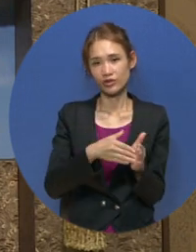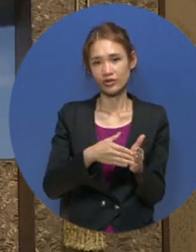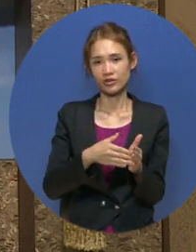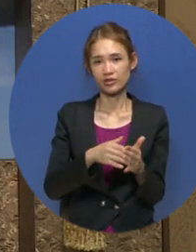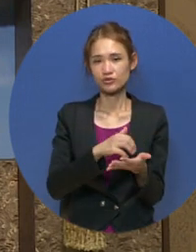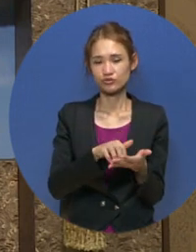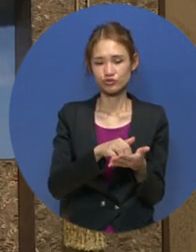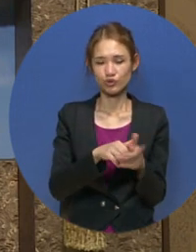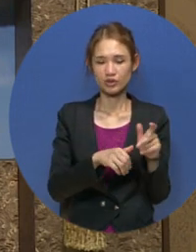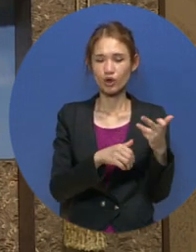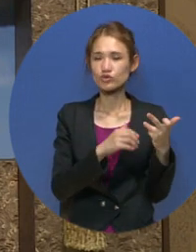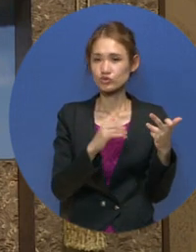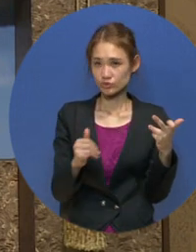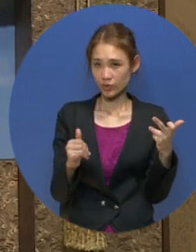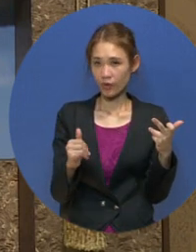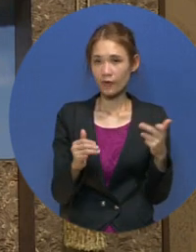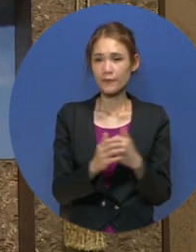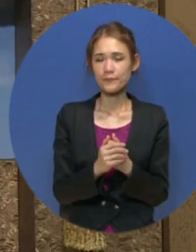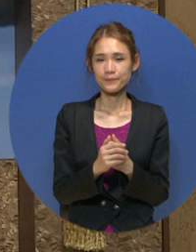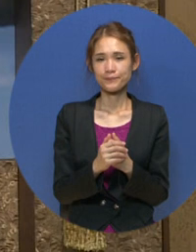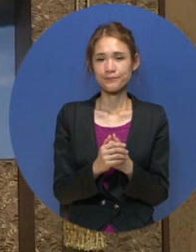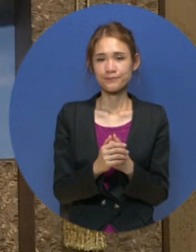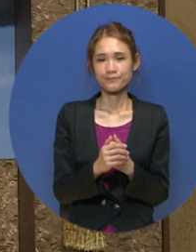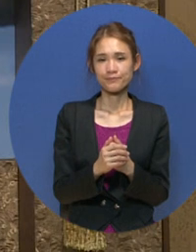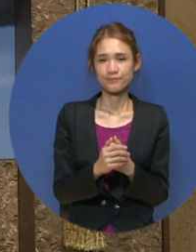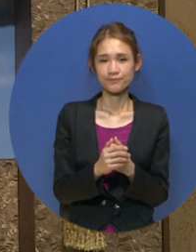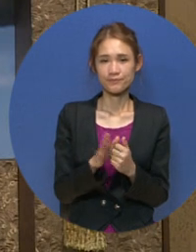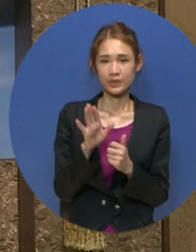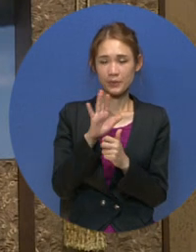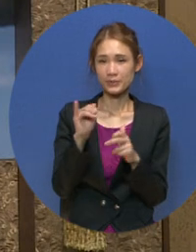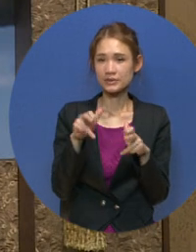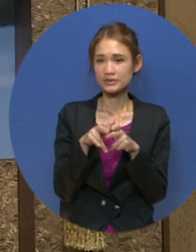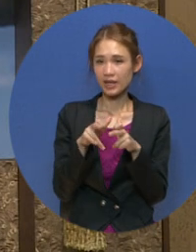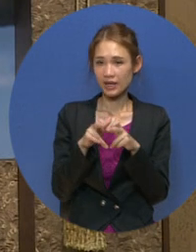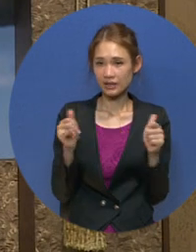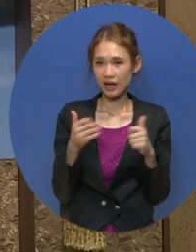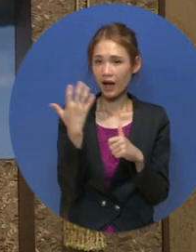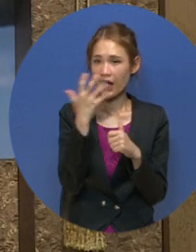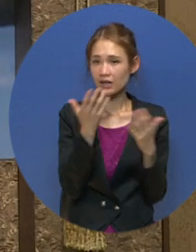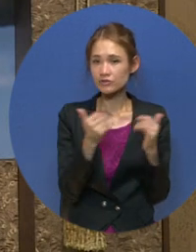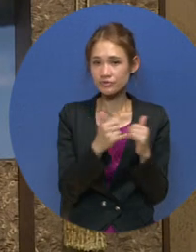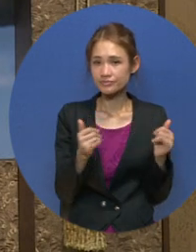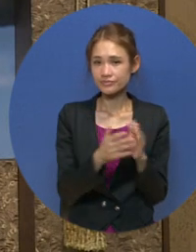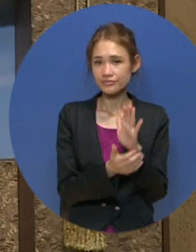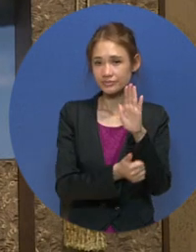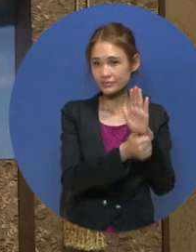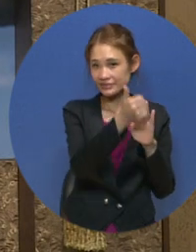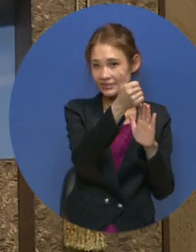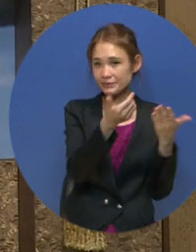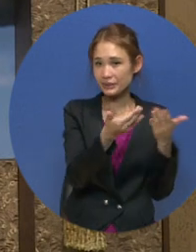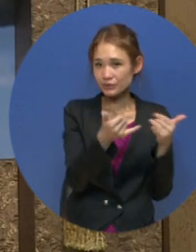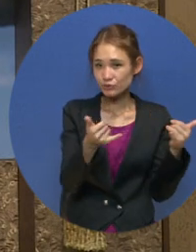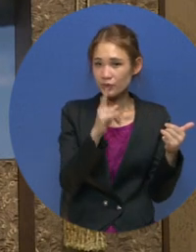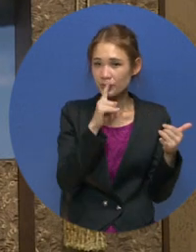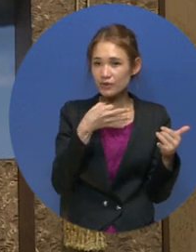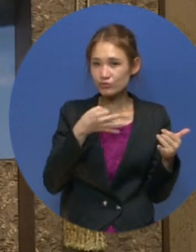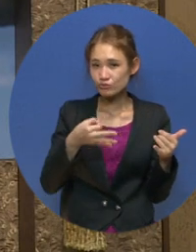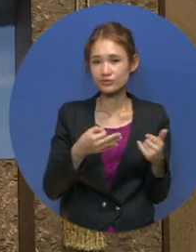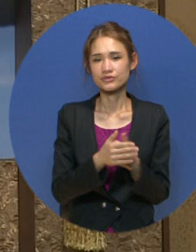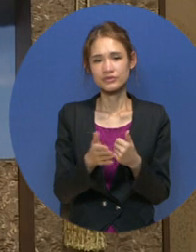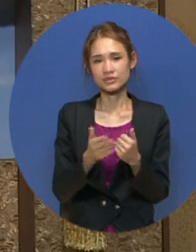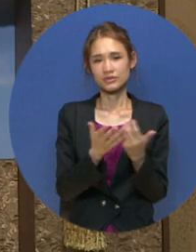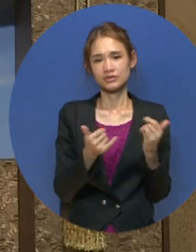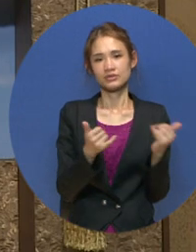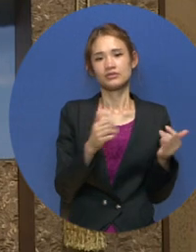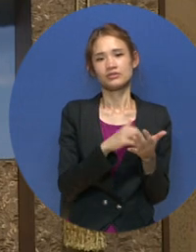12분 정도 되시고요. 정규직으로요. 네. 그리고 비장애인 직원을 저희는 희망직원이라고 하는데요.